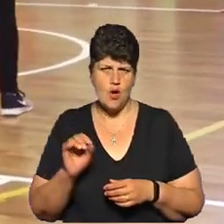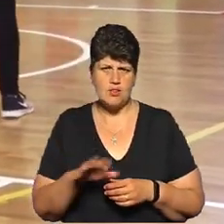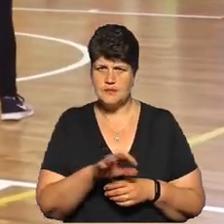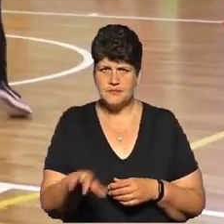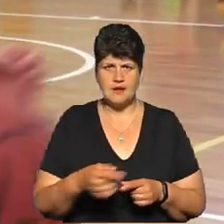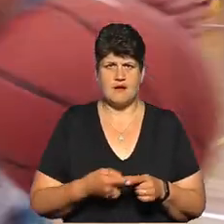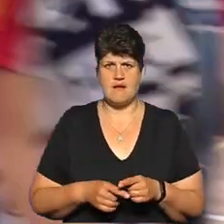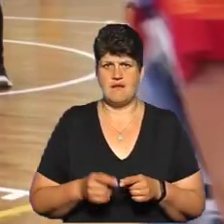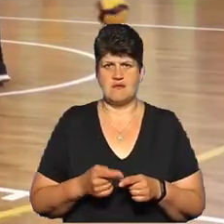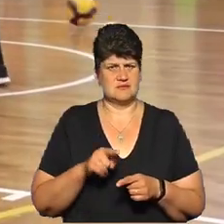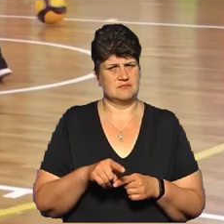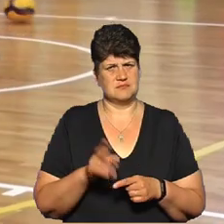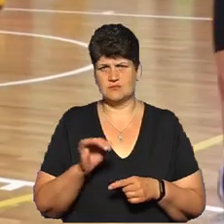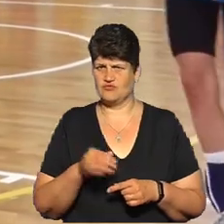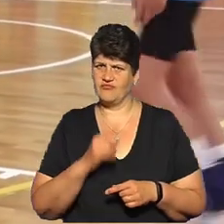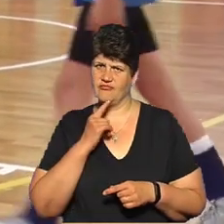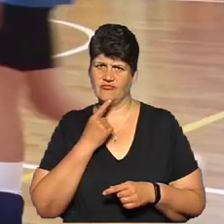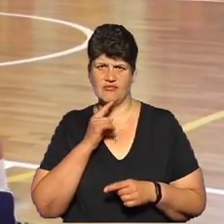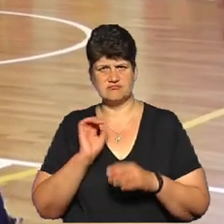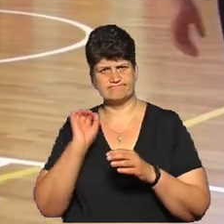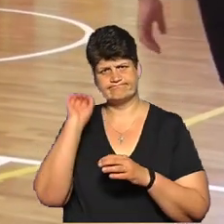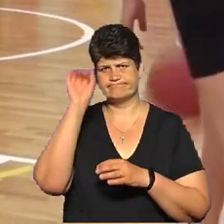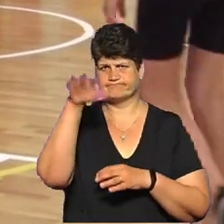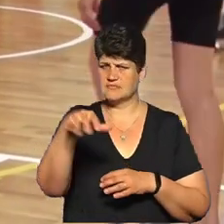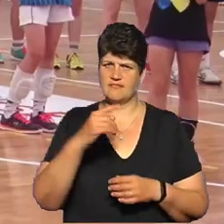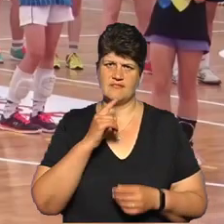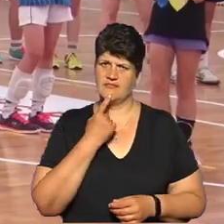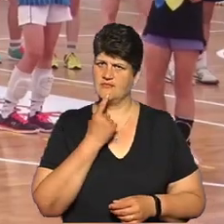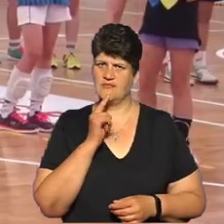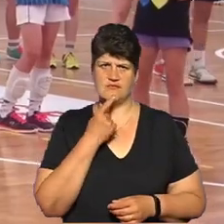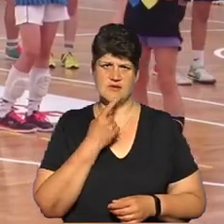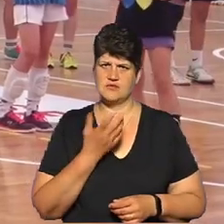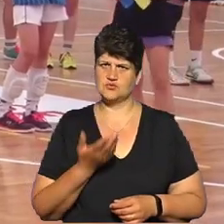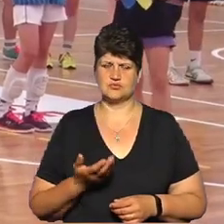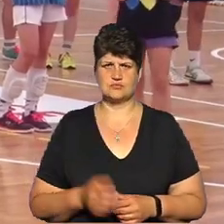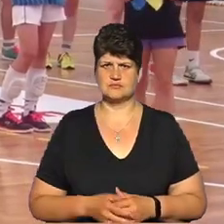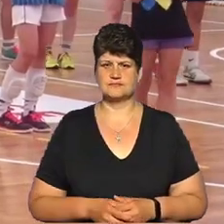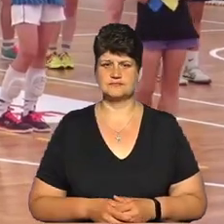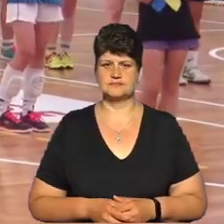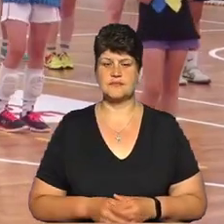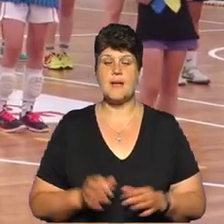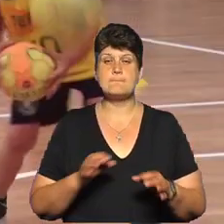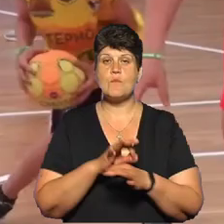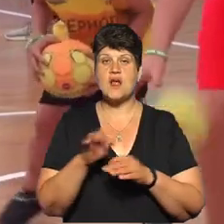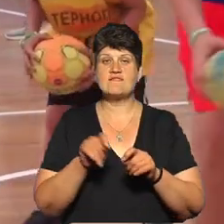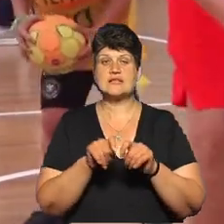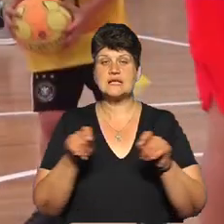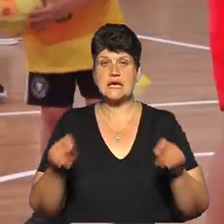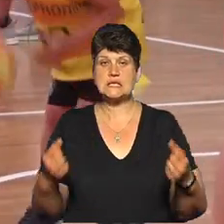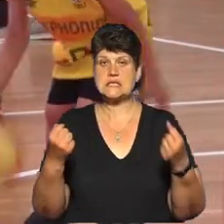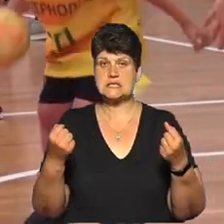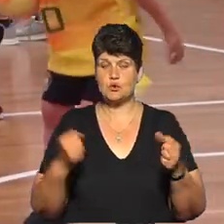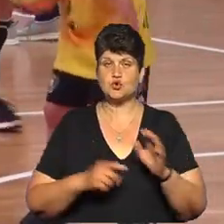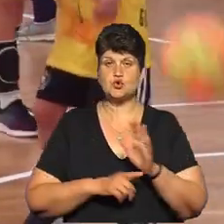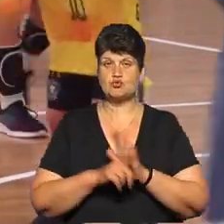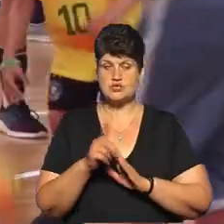важче? Важко забити м'яч в колесо. Проєкт «Відкрийте спорт» розпочався в Тернополі на початку